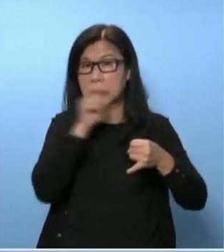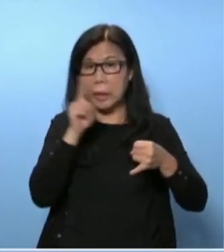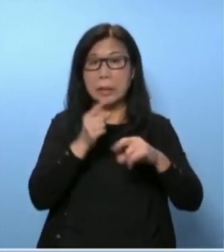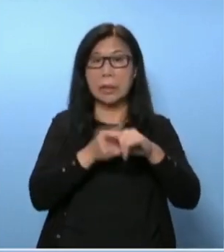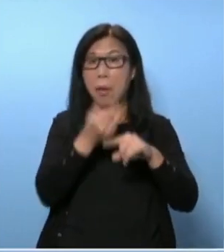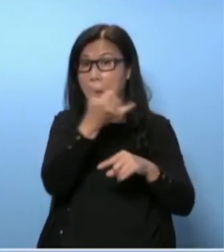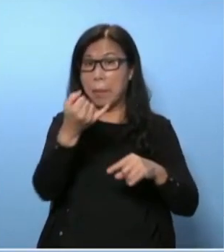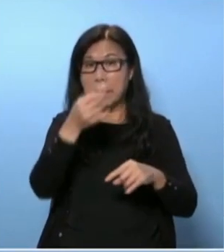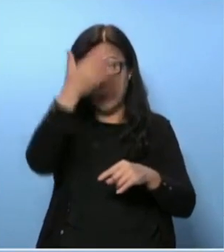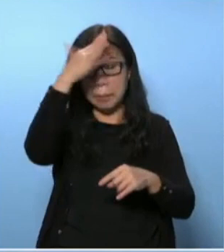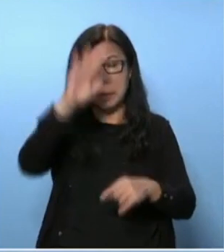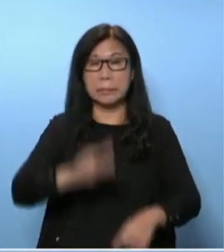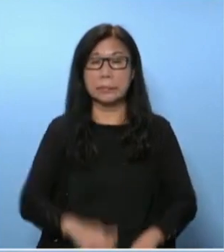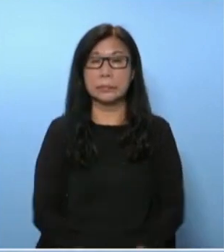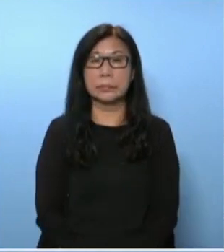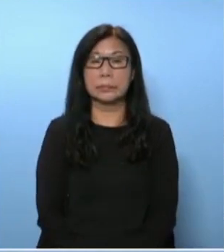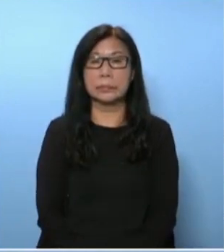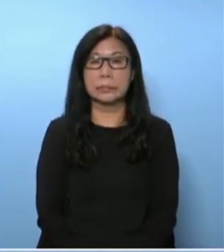長，